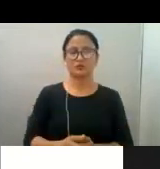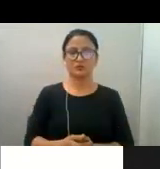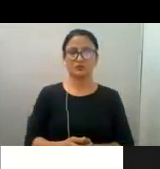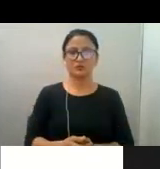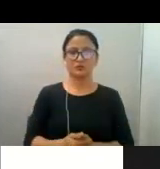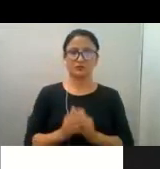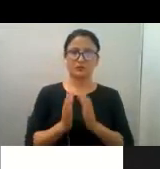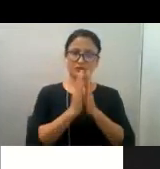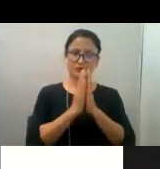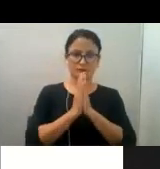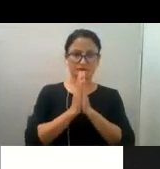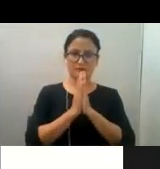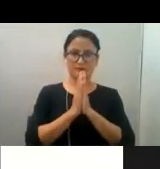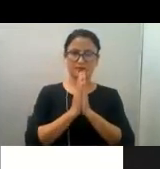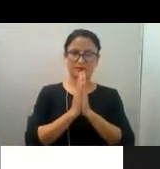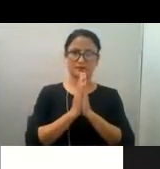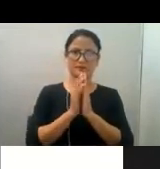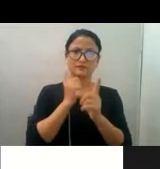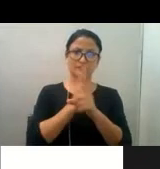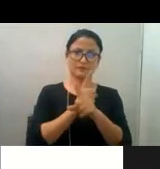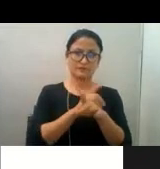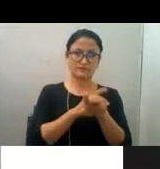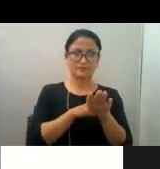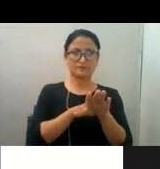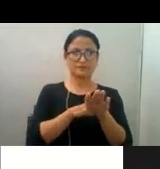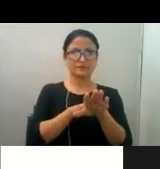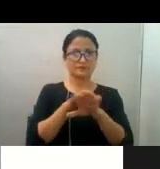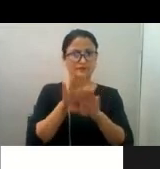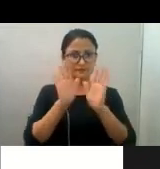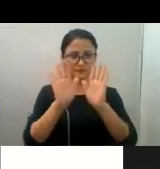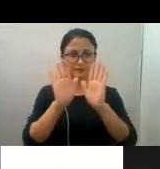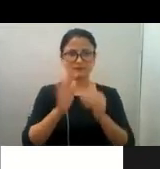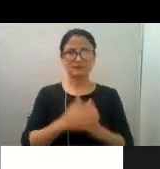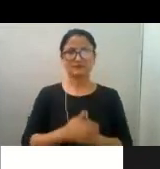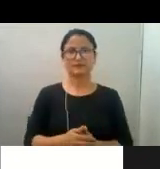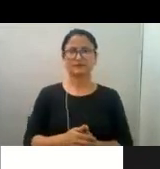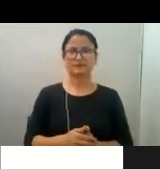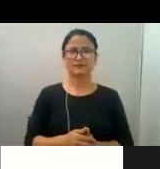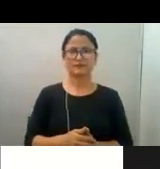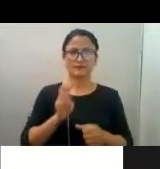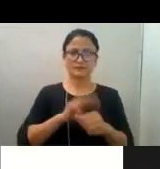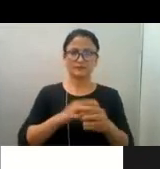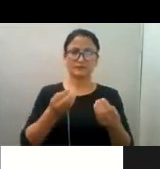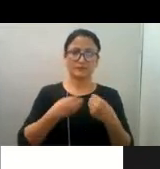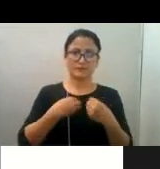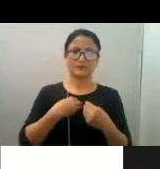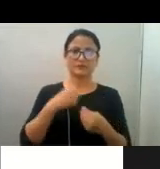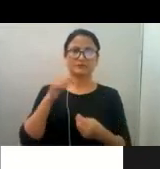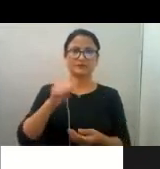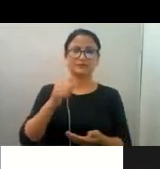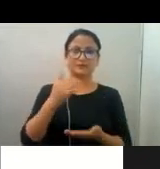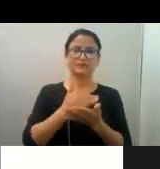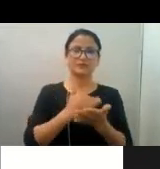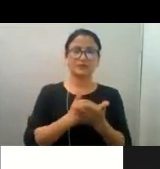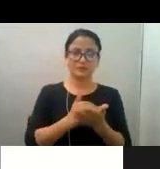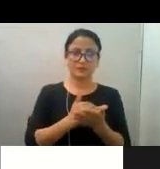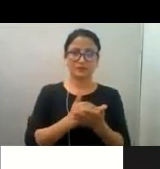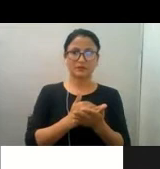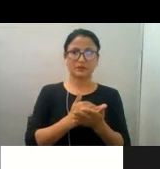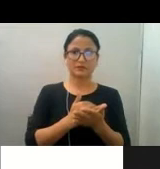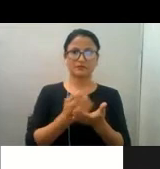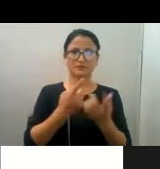हजुर नमस्कार. सर्वप्रथम त सरलाई एकदमै धन्यवाद दिनुभयो र सर्वप्रथम यस कार्यक्रममा